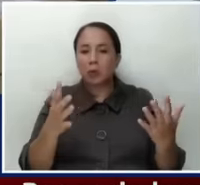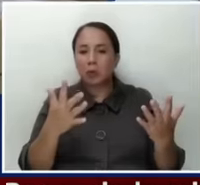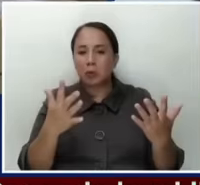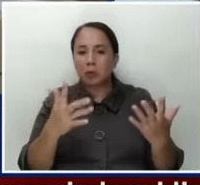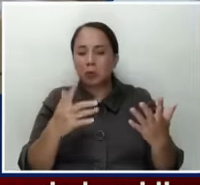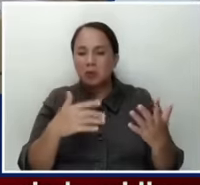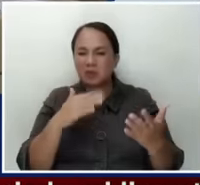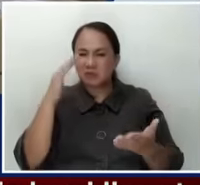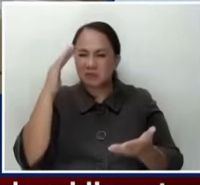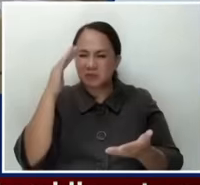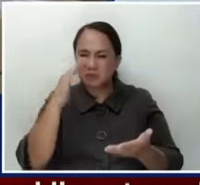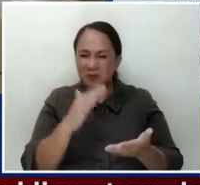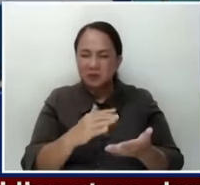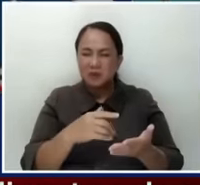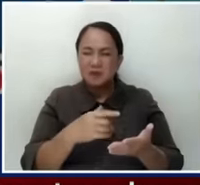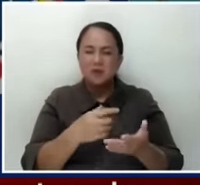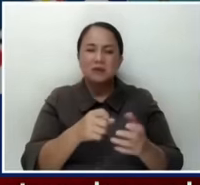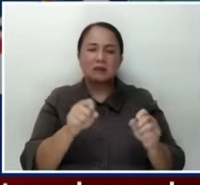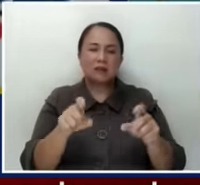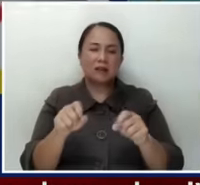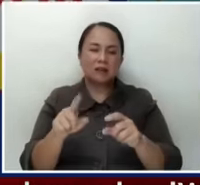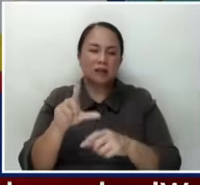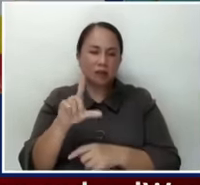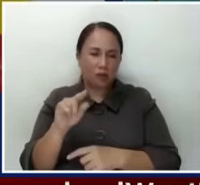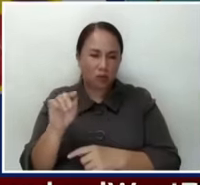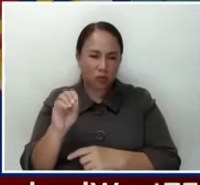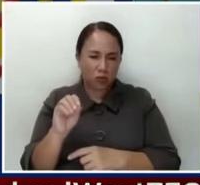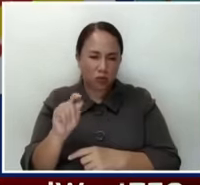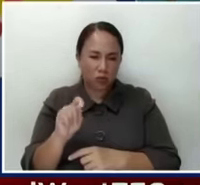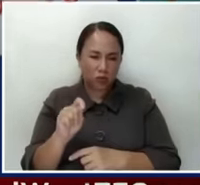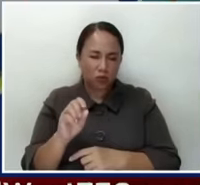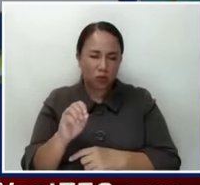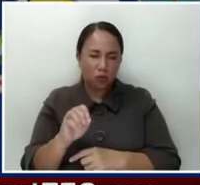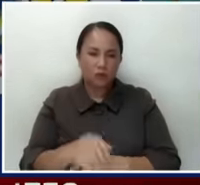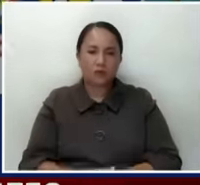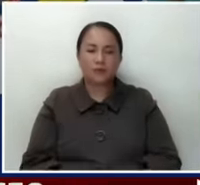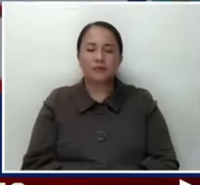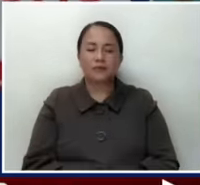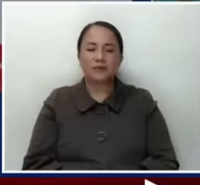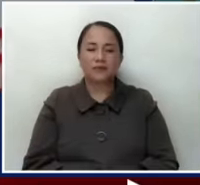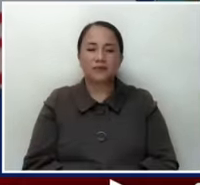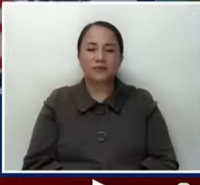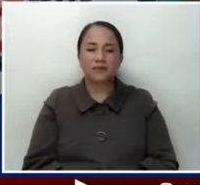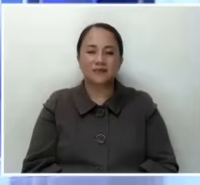sa bentahan ng lotto tickets. Andrea Tagines, ABS-CBN News.